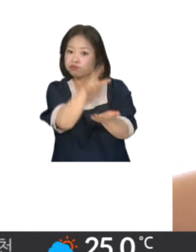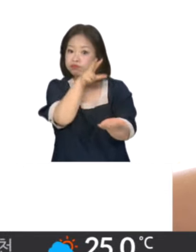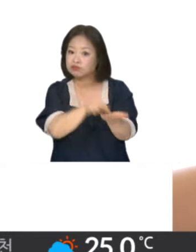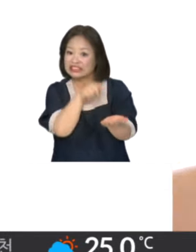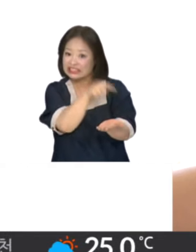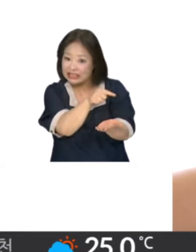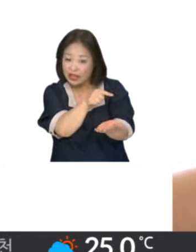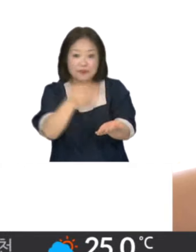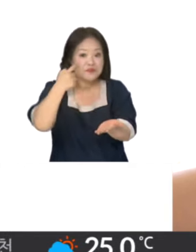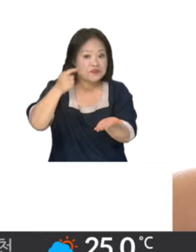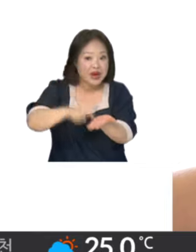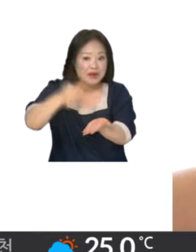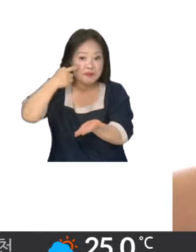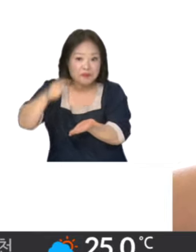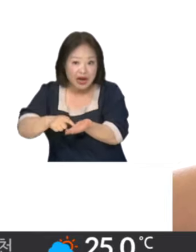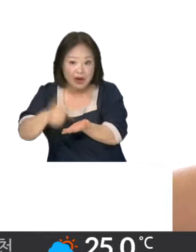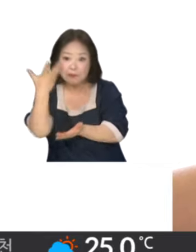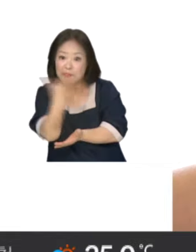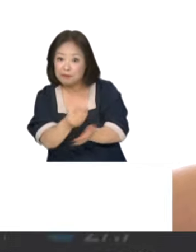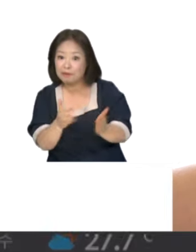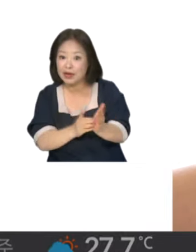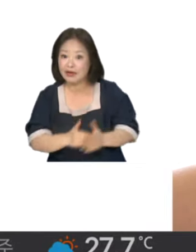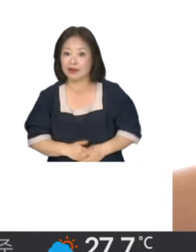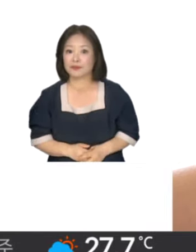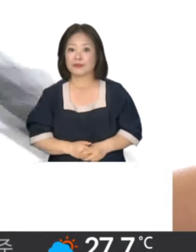많다는을 명 말씀드립니다